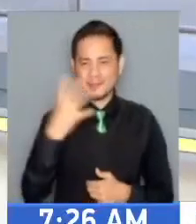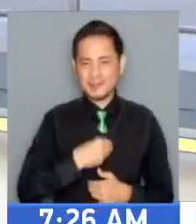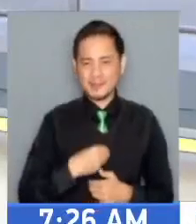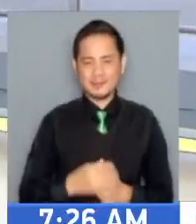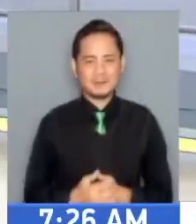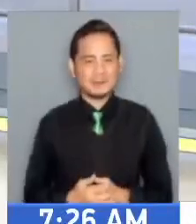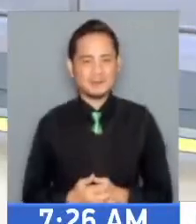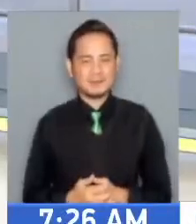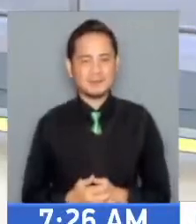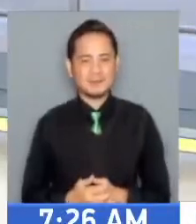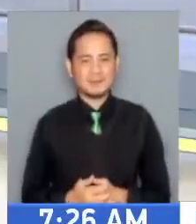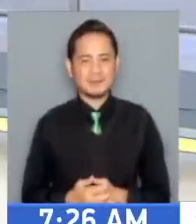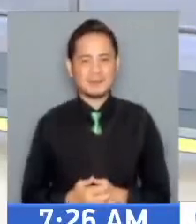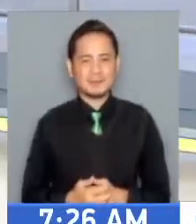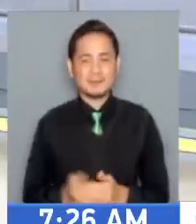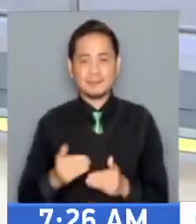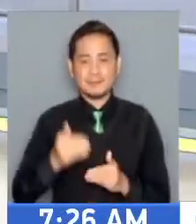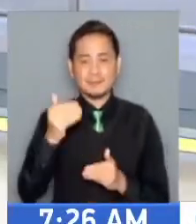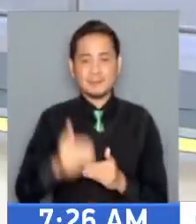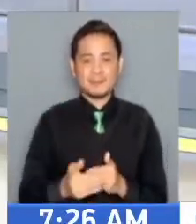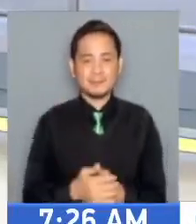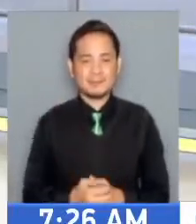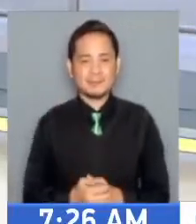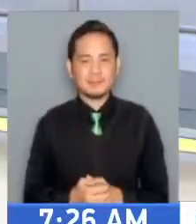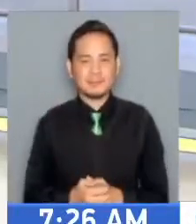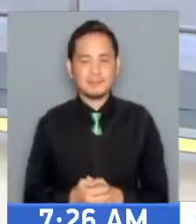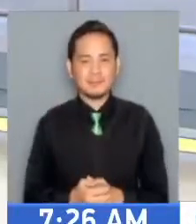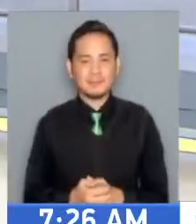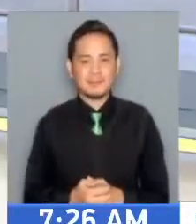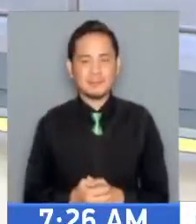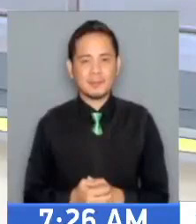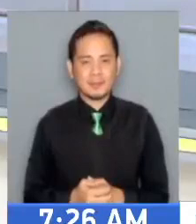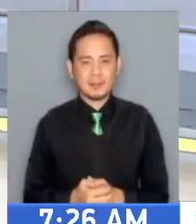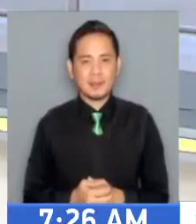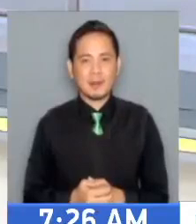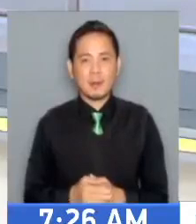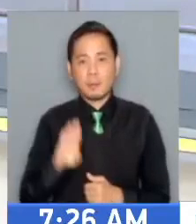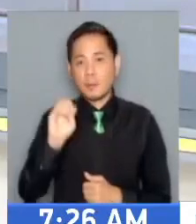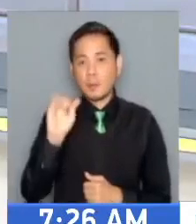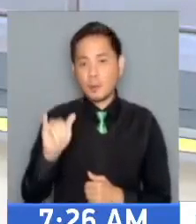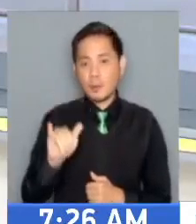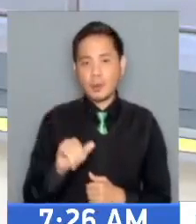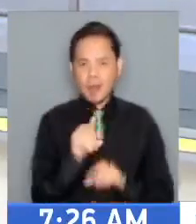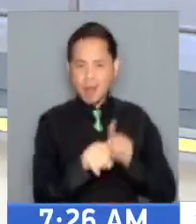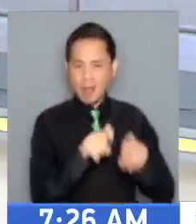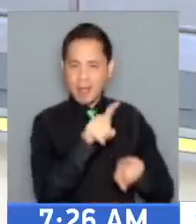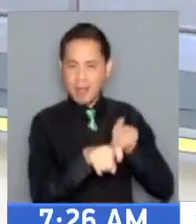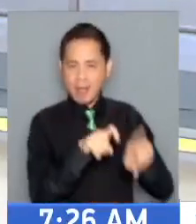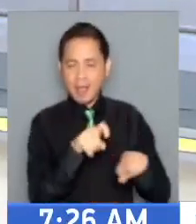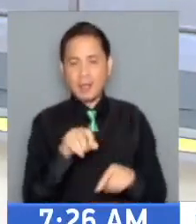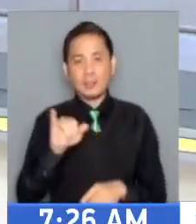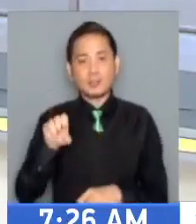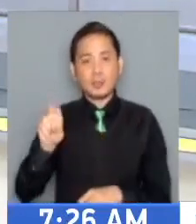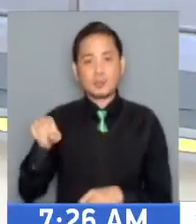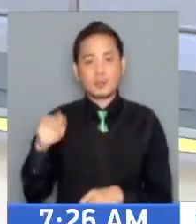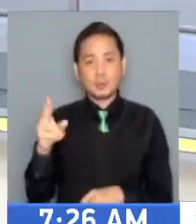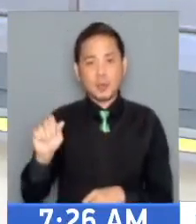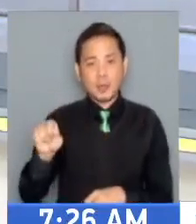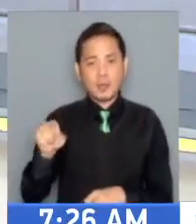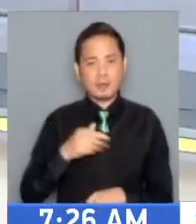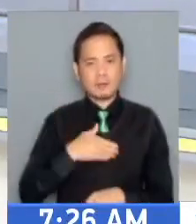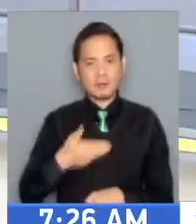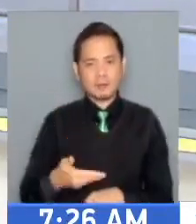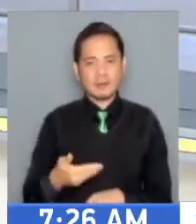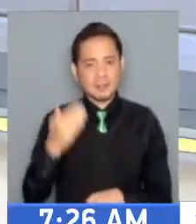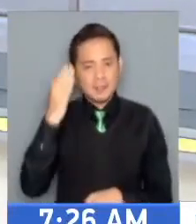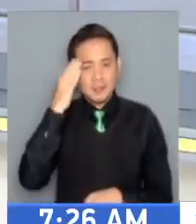Samantalang ito naman sa kanyang pagsalang sa Fast Talk with Boya Bunda, inamin ni Joshua Garcia na tinanggap niya ang Unbreak My Heart